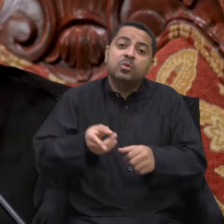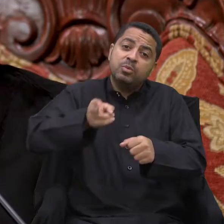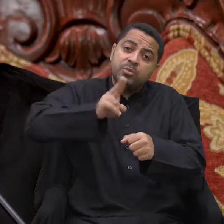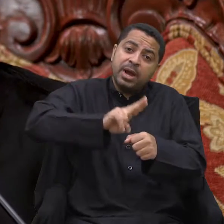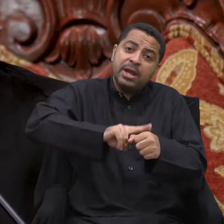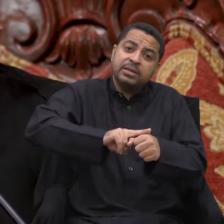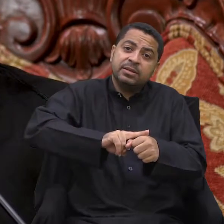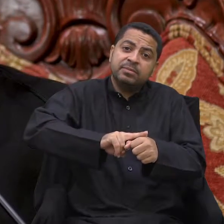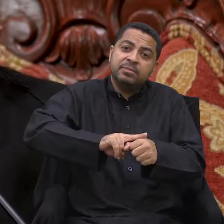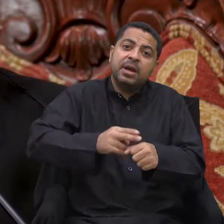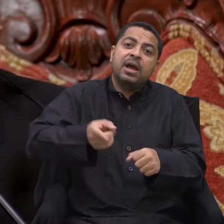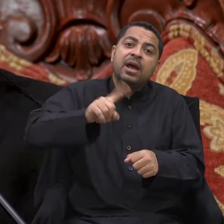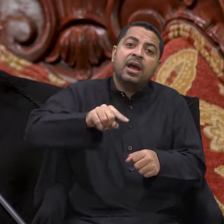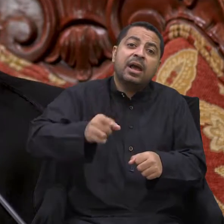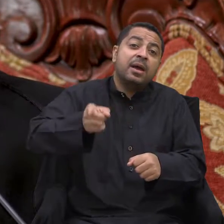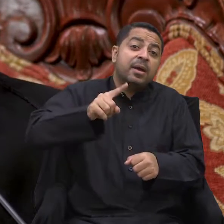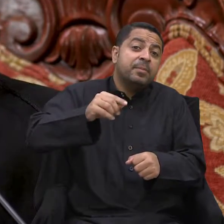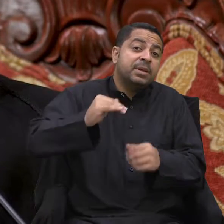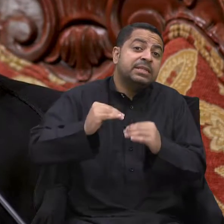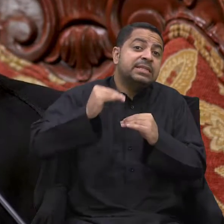ويتلوه في الفضل والمنزلة